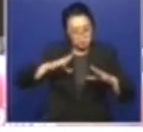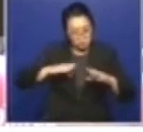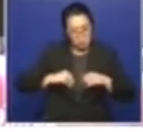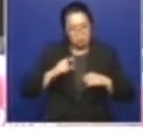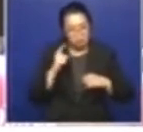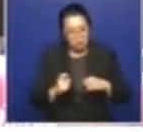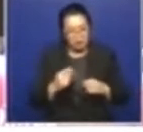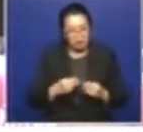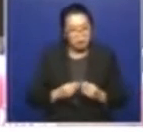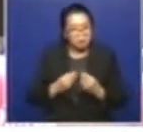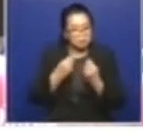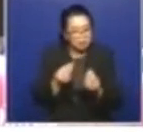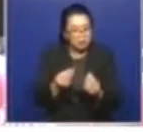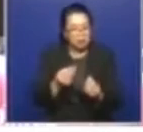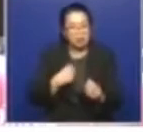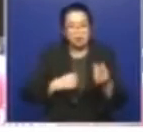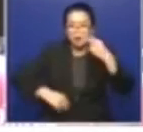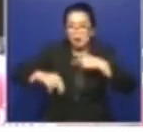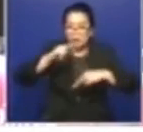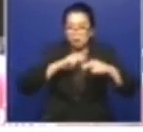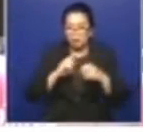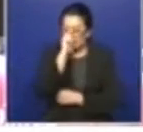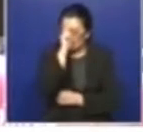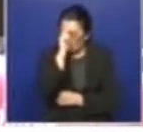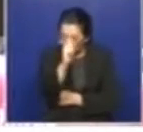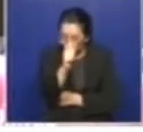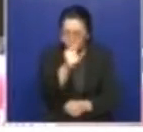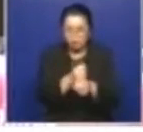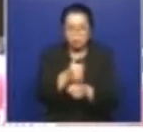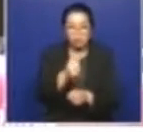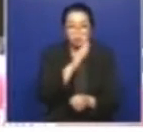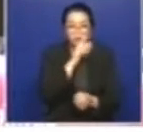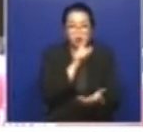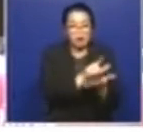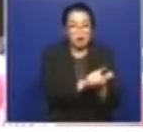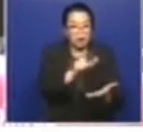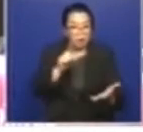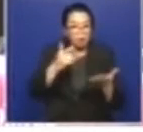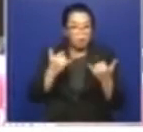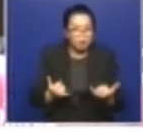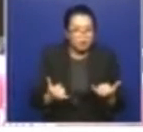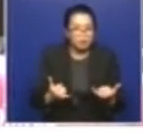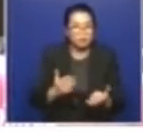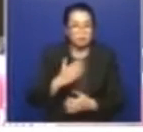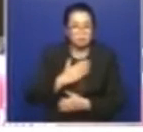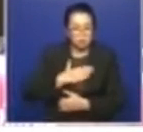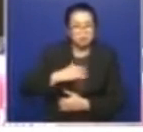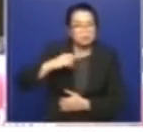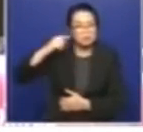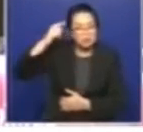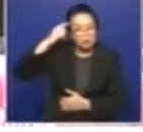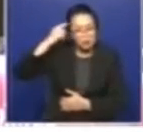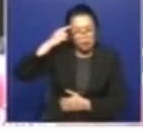สิ่งซึ่งเราเคารพถ้าท่านออกวันนี้ ผมเชื่อว่าผู้ชุมนุมไม่เลยป้ายอ่